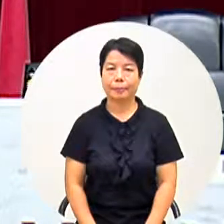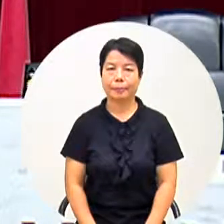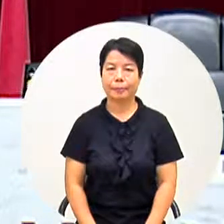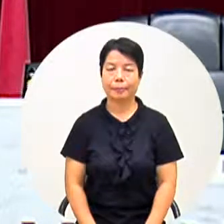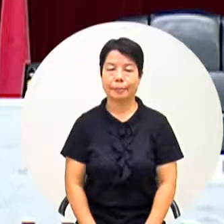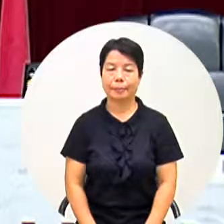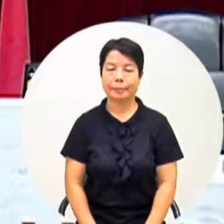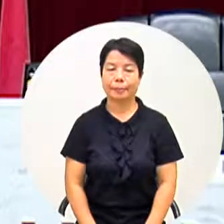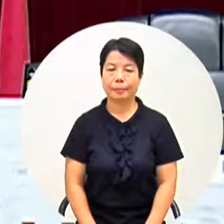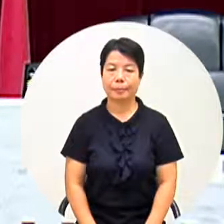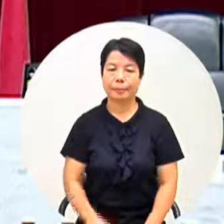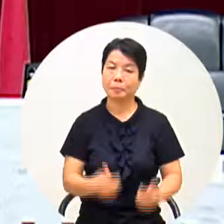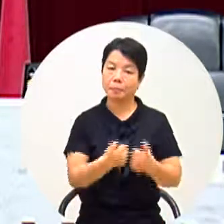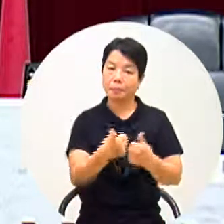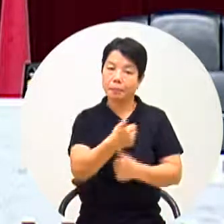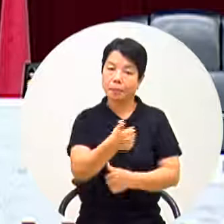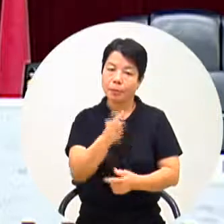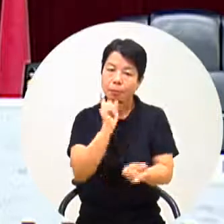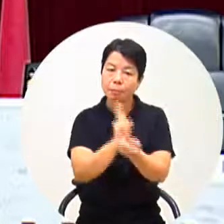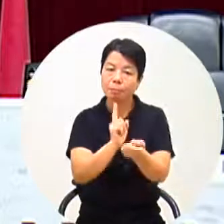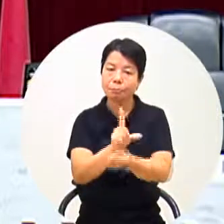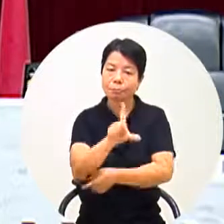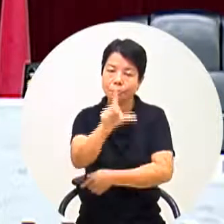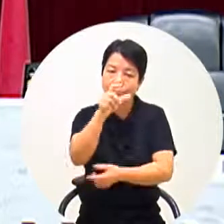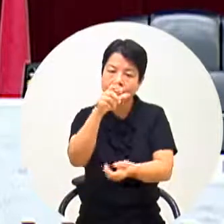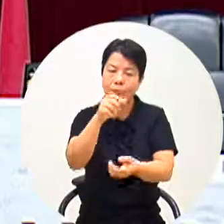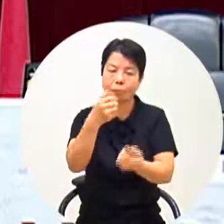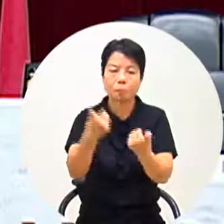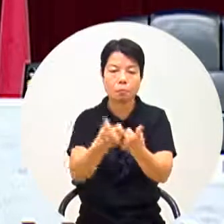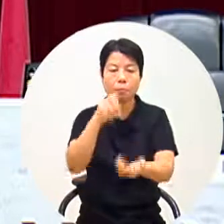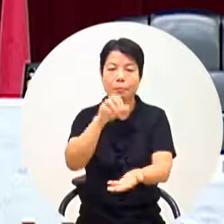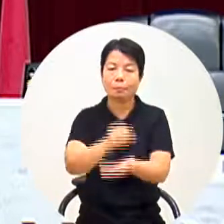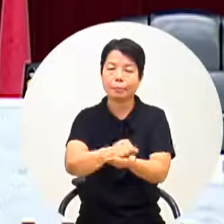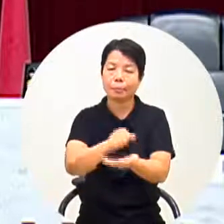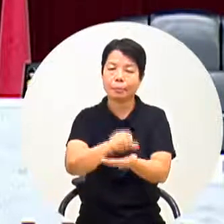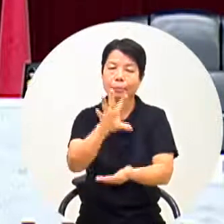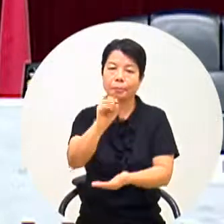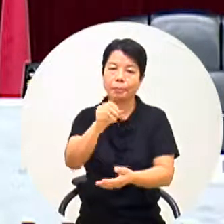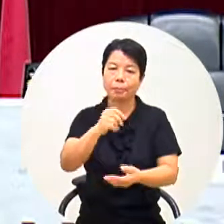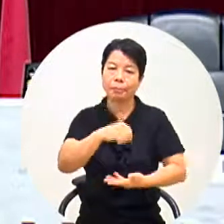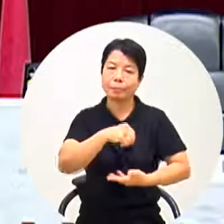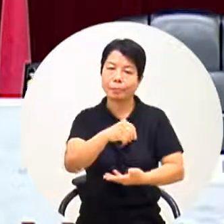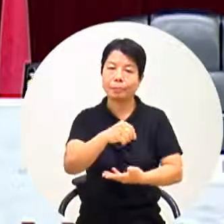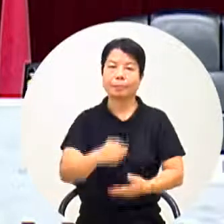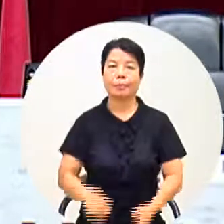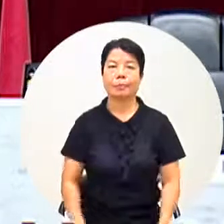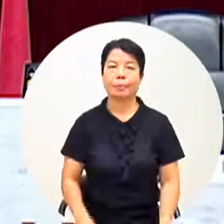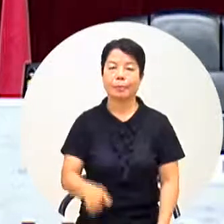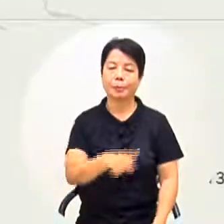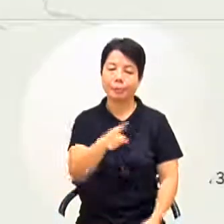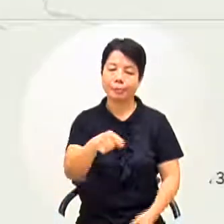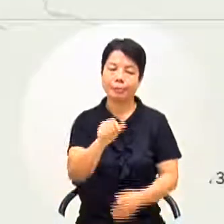各位议员对上次会议记录有没有意见？没有哈，那我们会议记录确认。